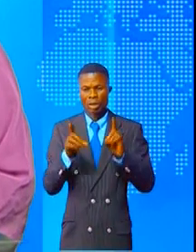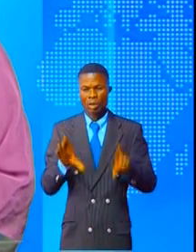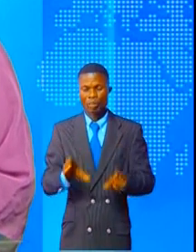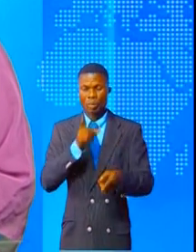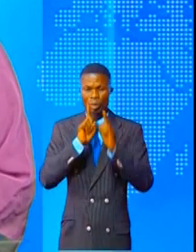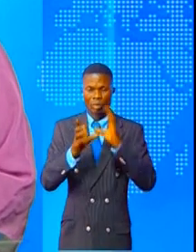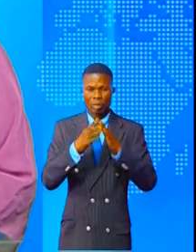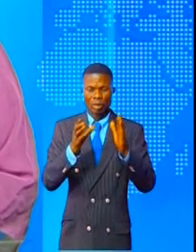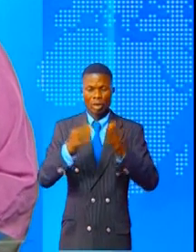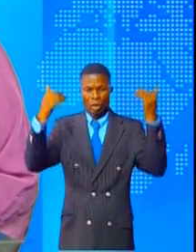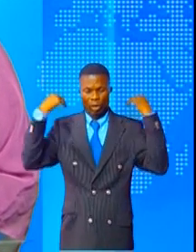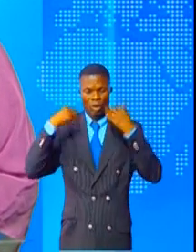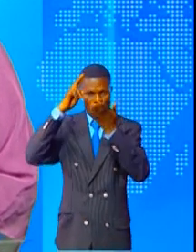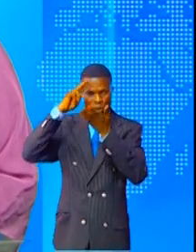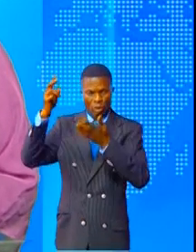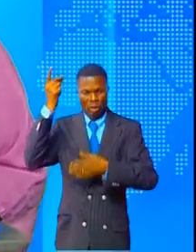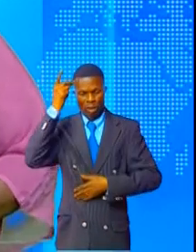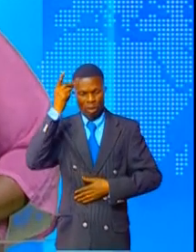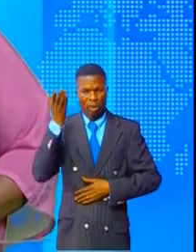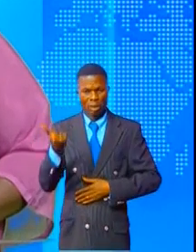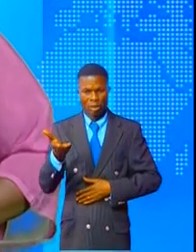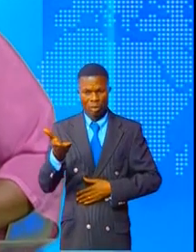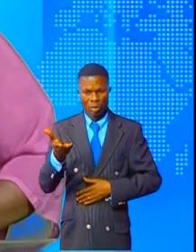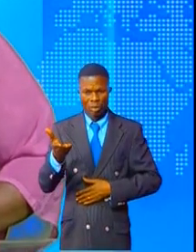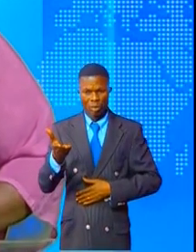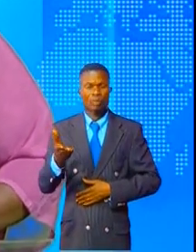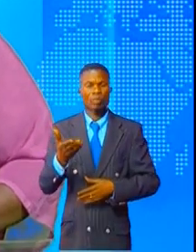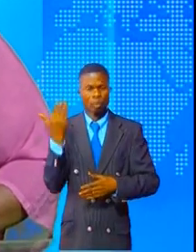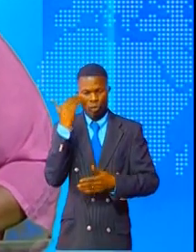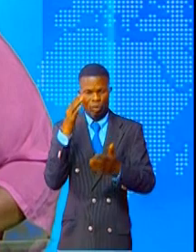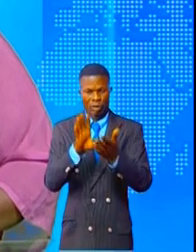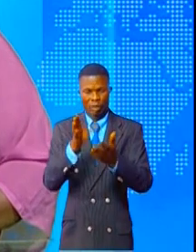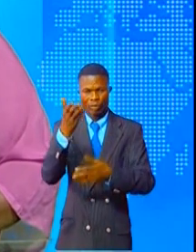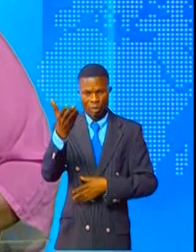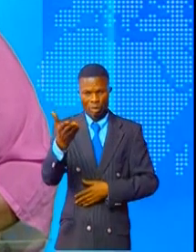échangé avec les recteurs de l'université de kinshasa unikin nadine